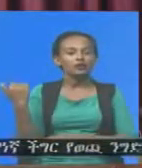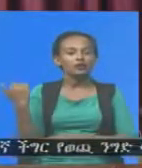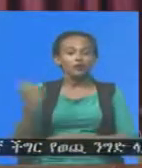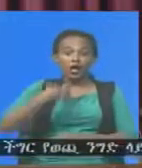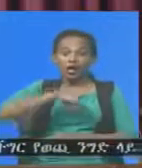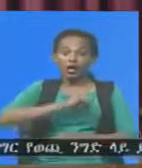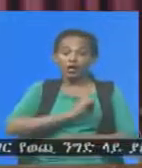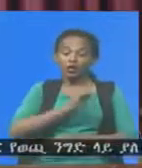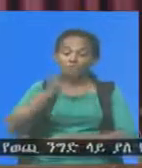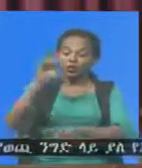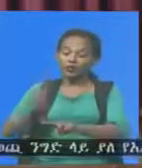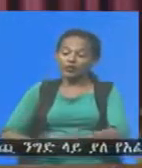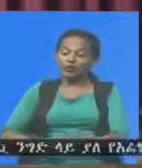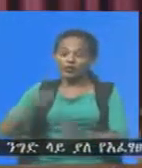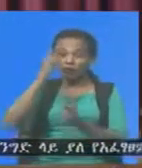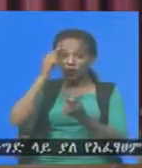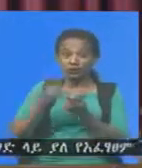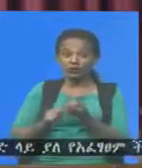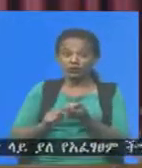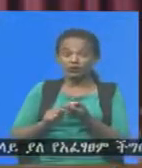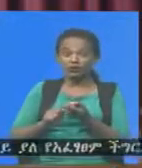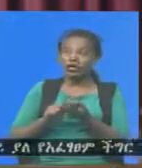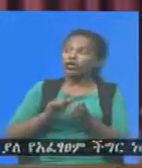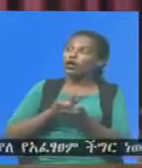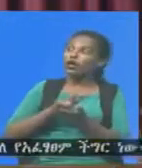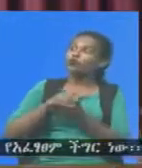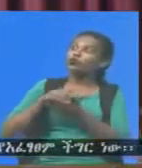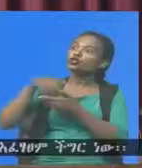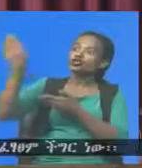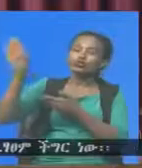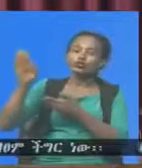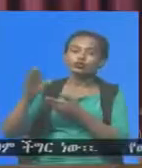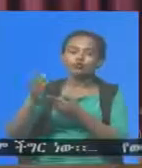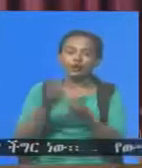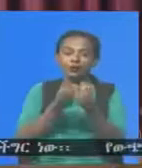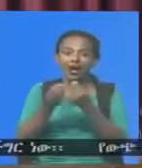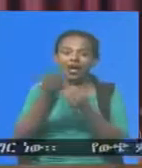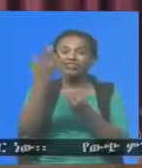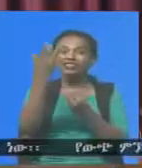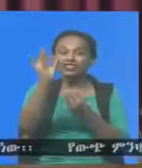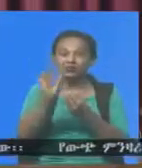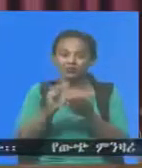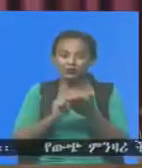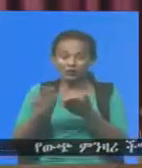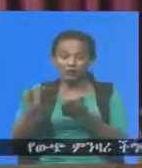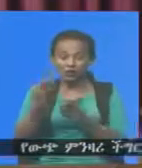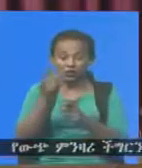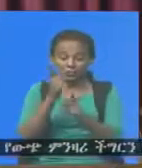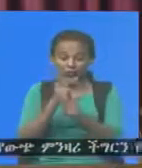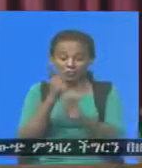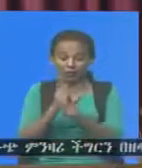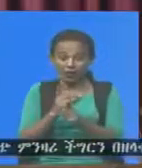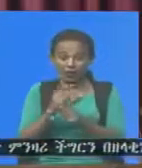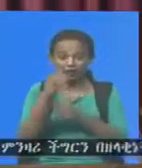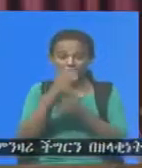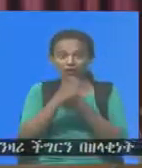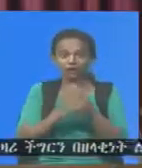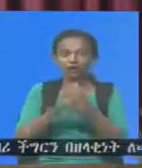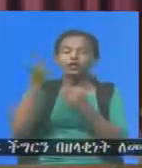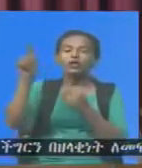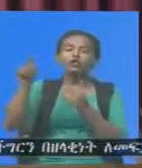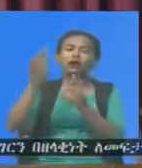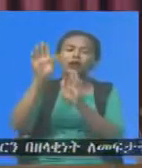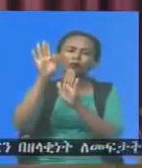እኛው ባስቀመጥ ነው እቅድ ከውጭ ገበያ 18 ቢሊዮን ዶላር የሚተበቀባት ሀገር ከዛ በጣም